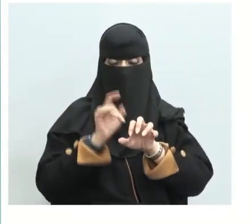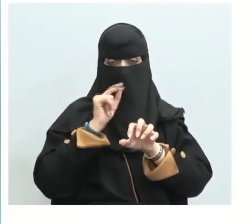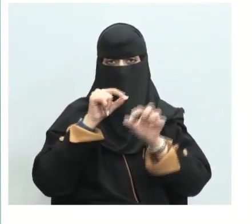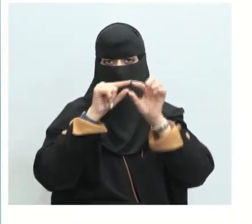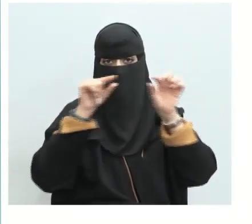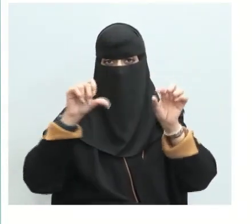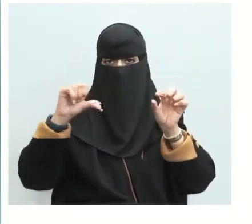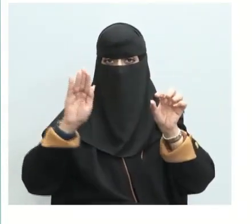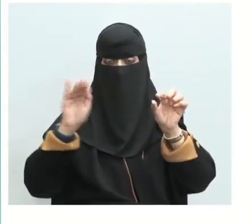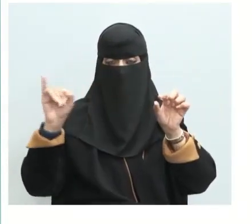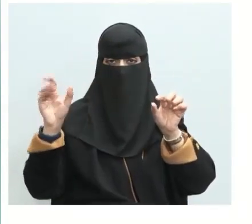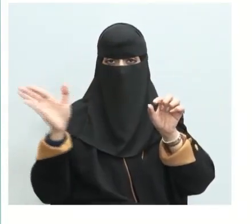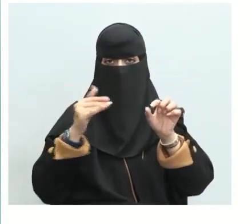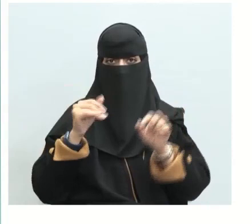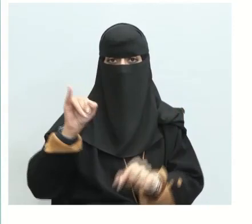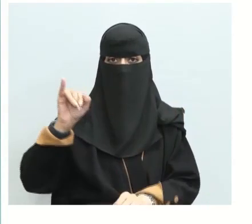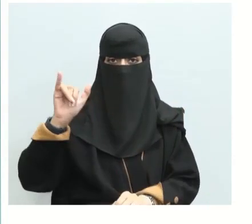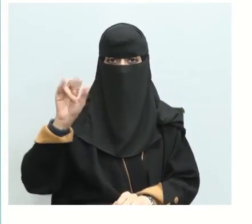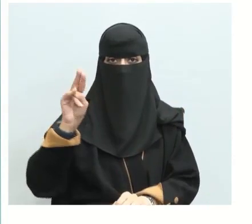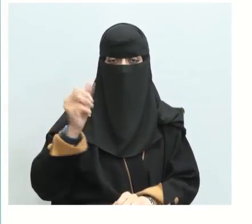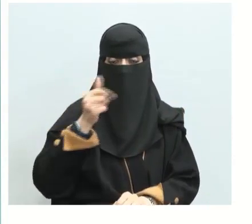بكتابة الوسم ميتا،